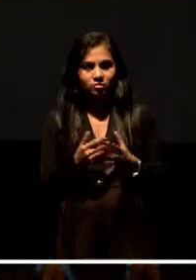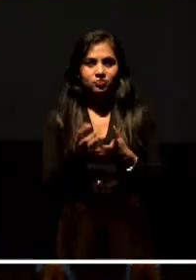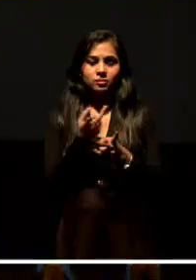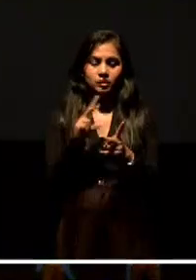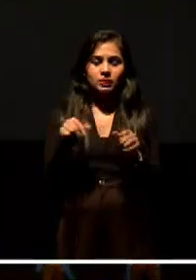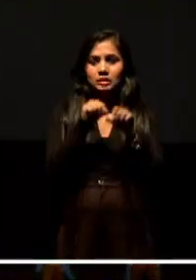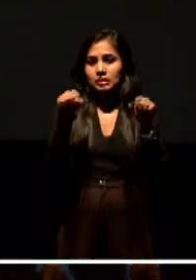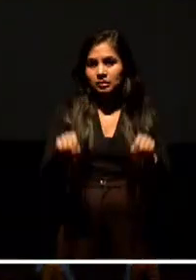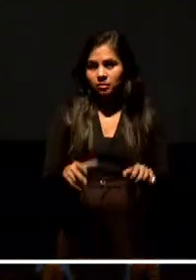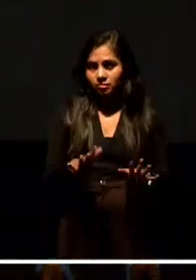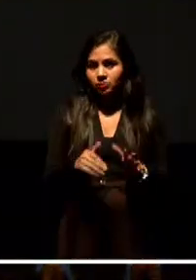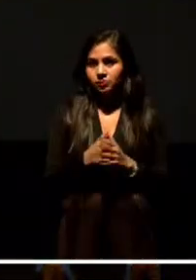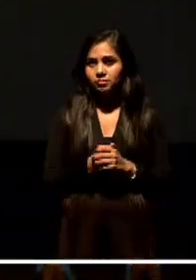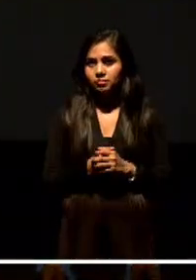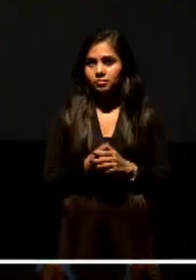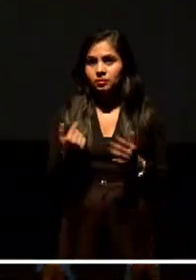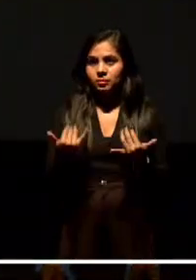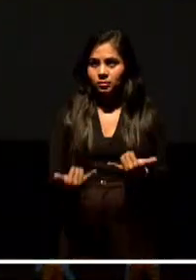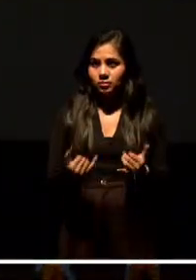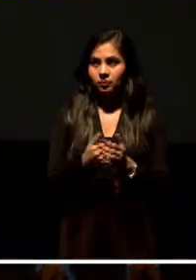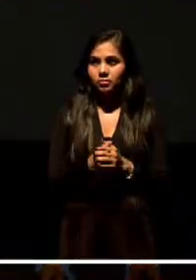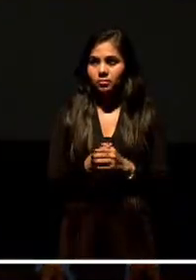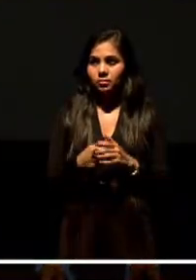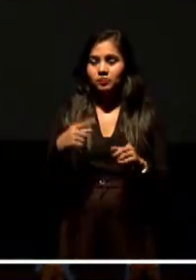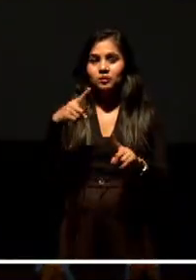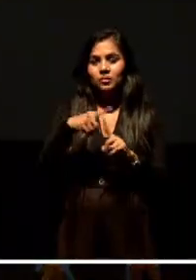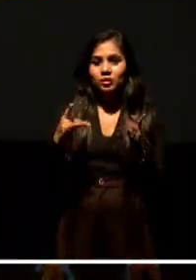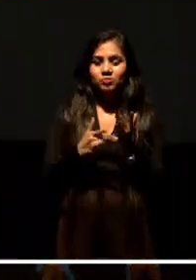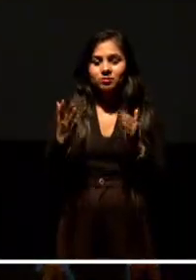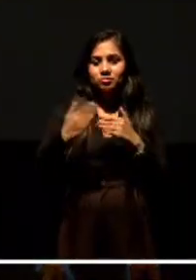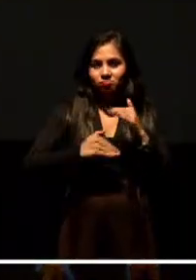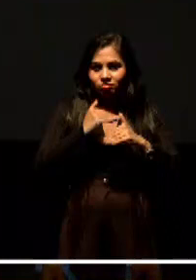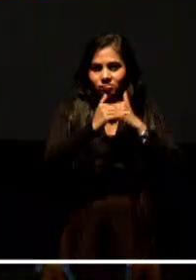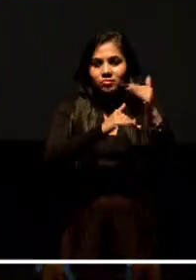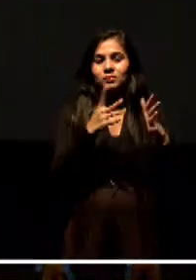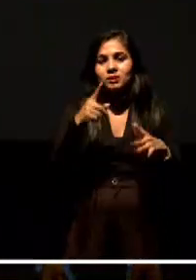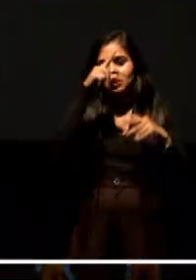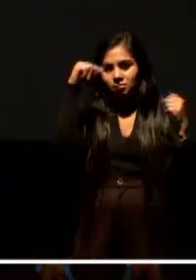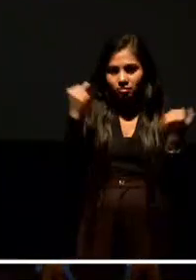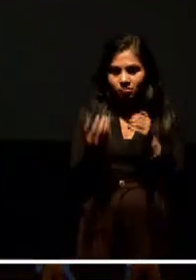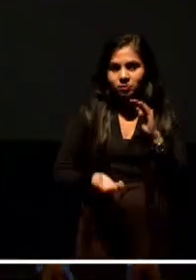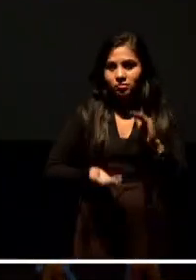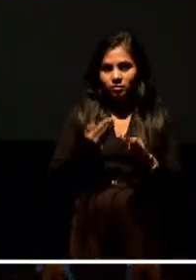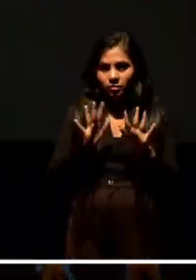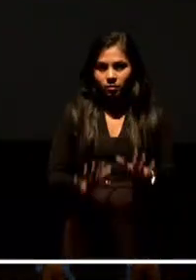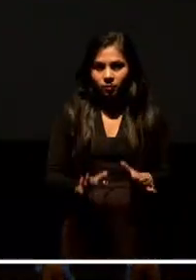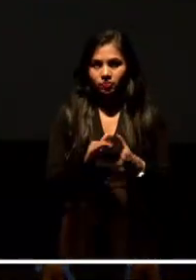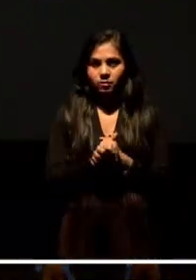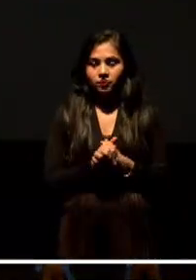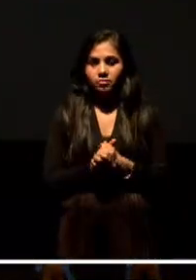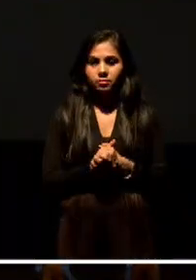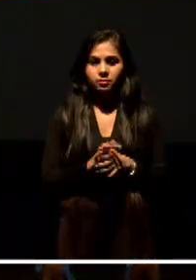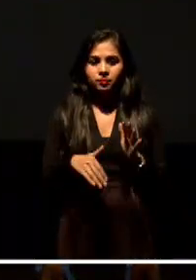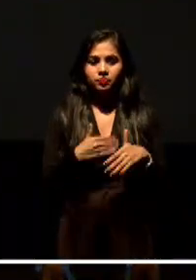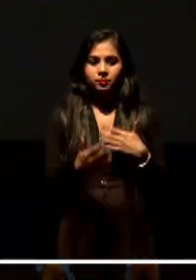सिस्टम हैं, वो लोग अभी टेक्नोलॉजी डेवलप करने में काफ़ी मेहनत कर रहे हैं, और गर्व होता है कि हमने काफ़ी